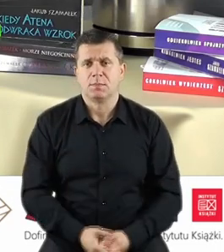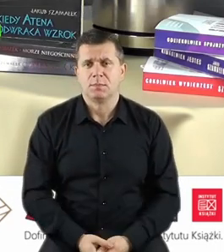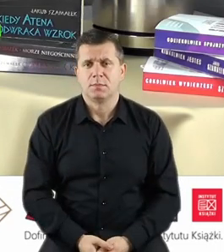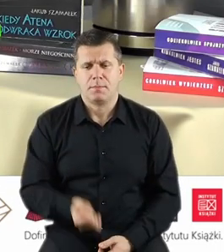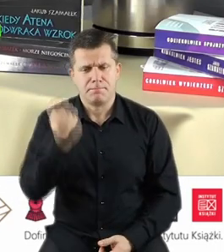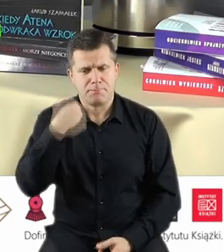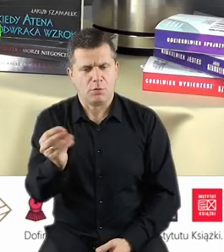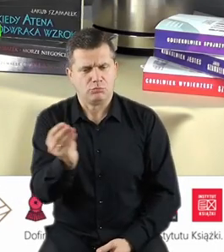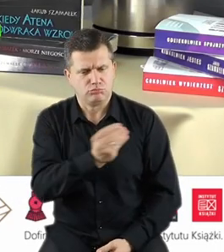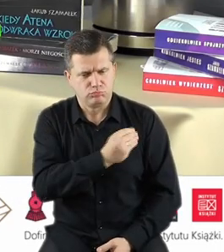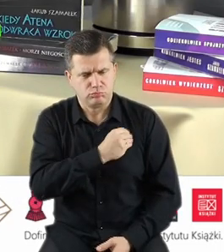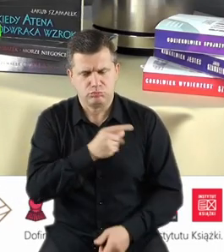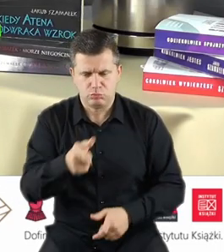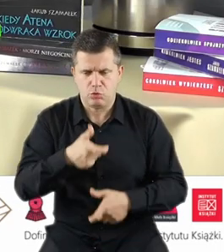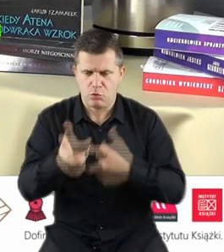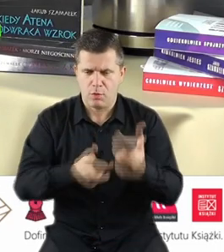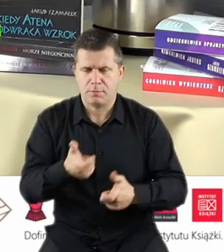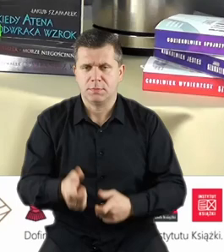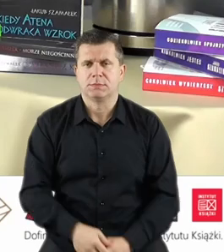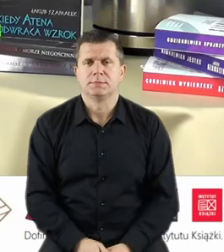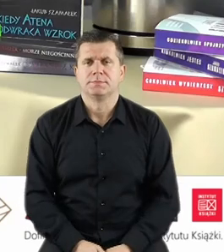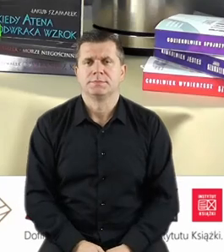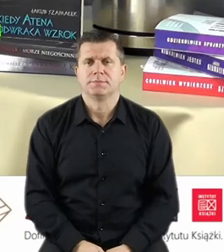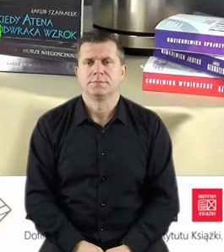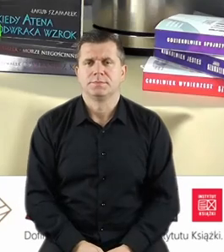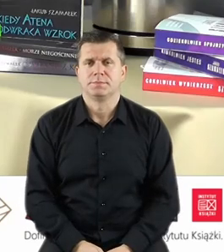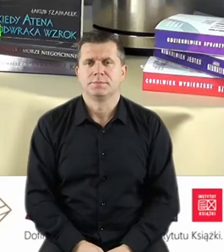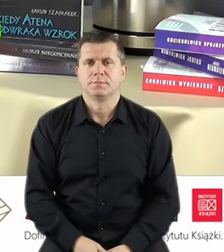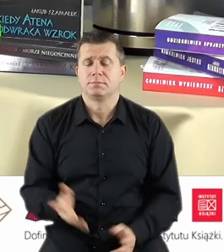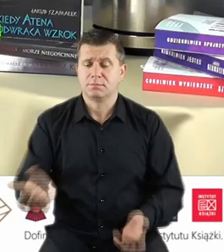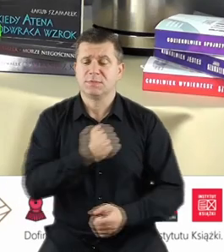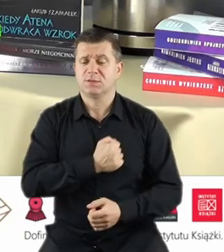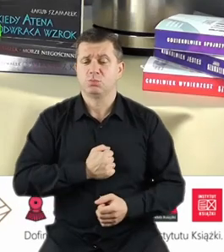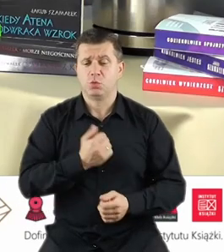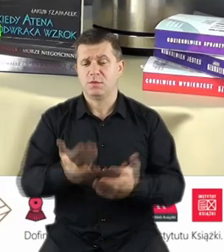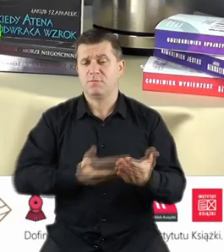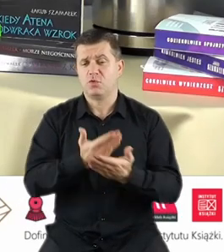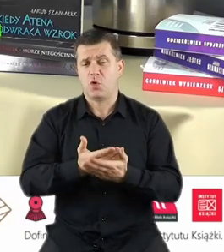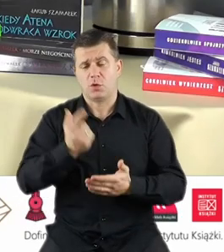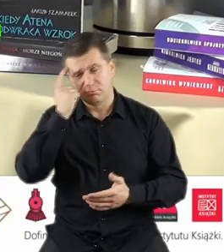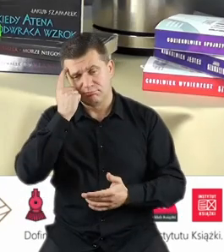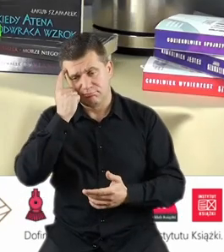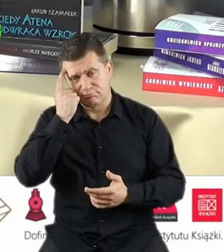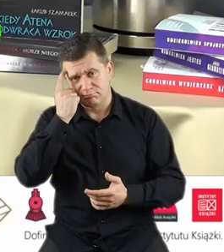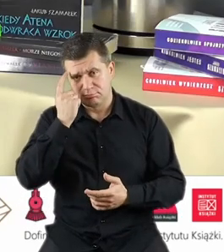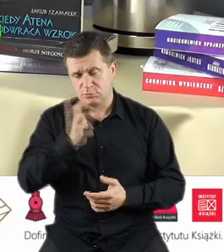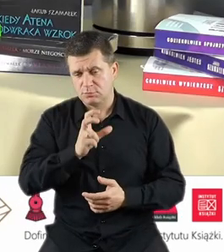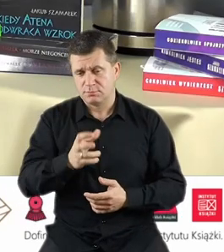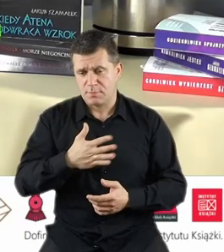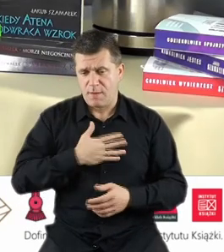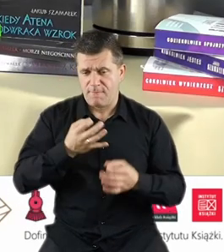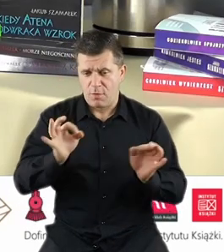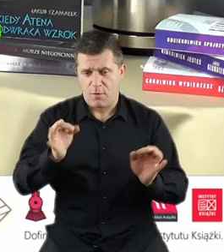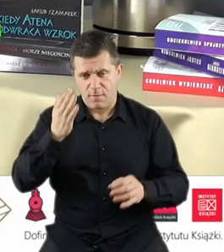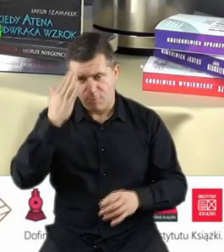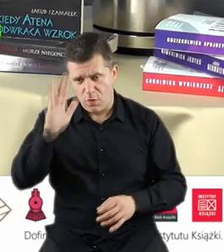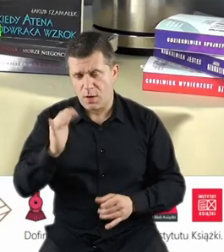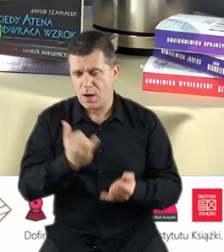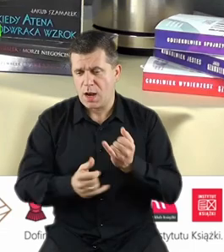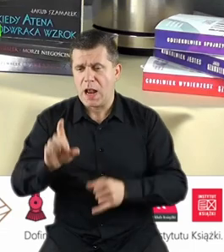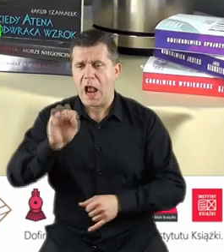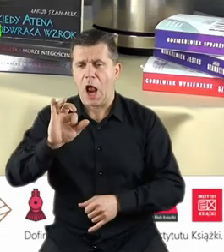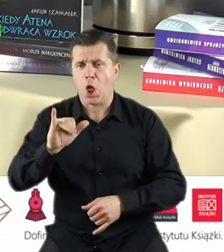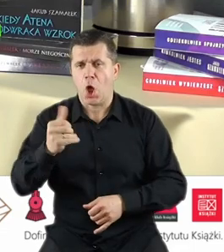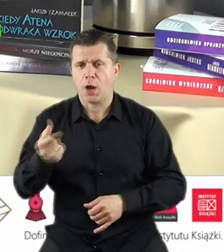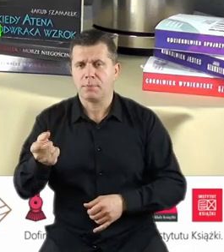research prowadzić, no to mam w ogóle dosyć smutne wnioski na temat tego, czy mamy wolną wolę i czy jeżeli algorytm jest w stanie wypluć